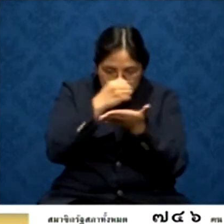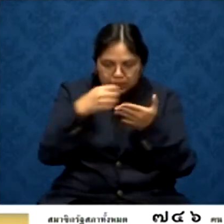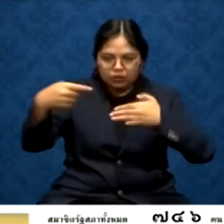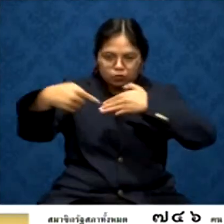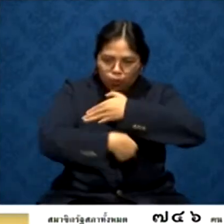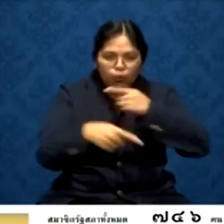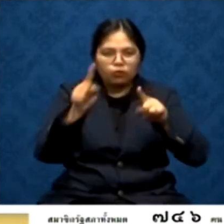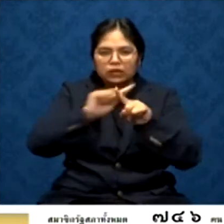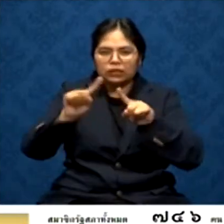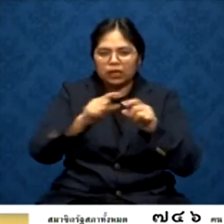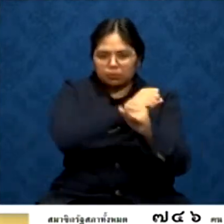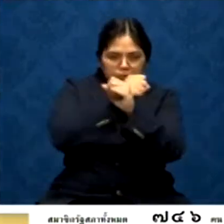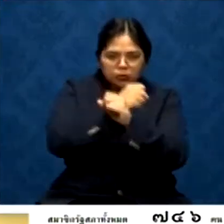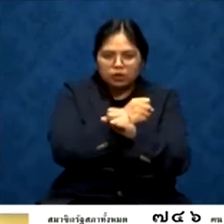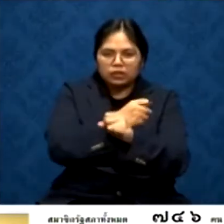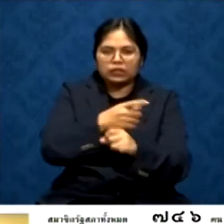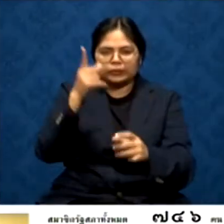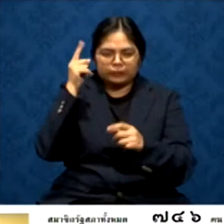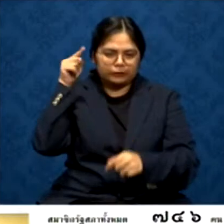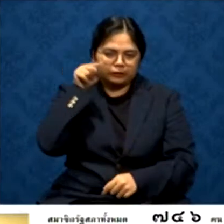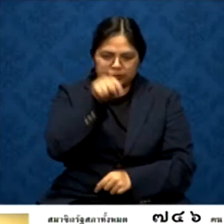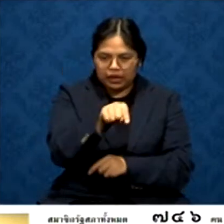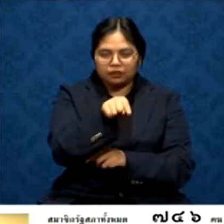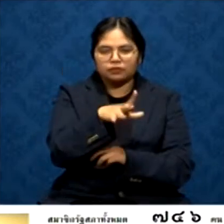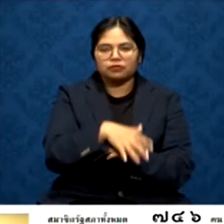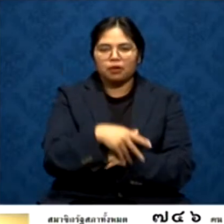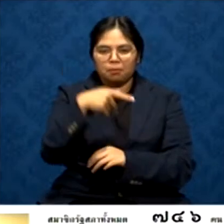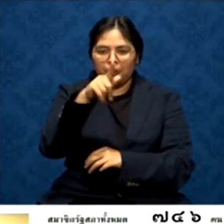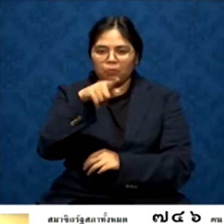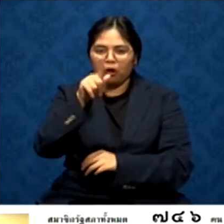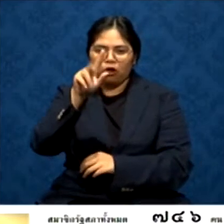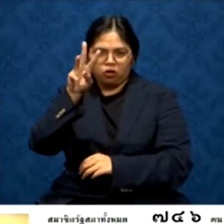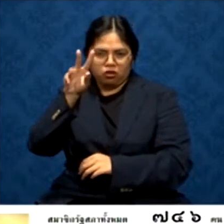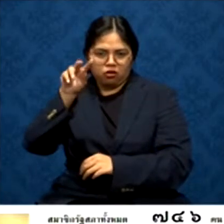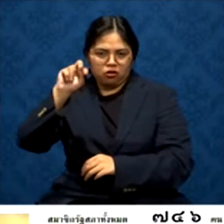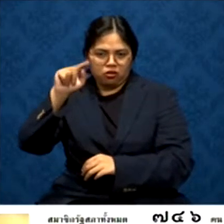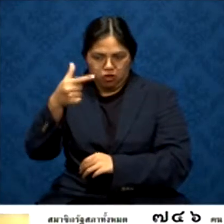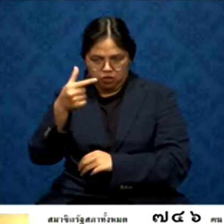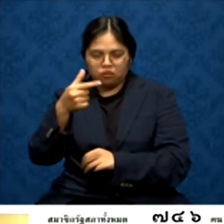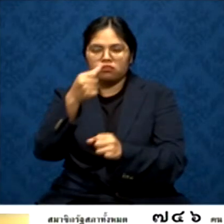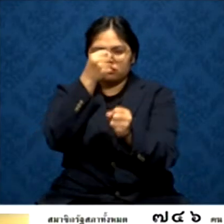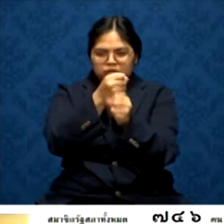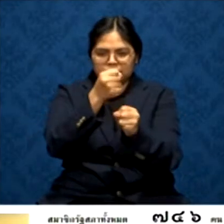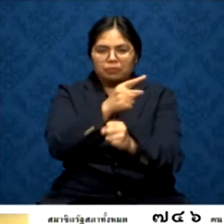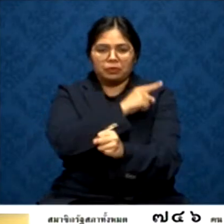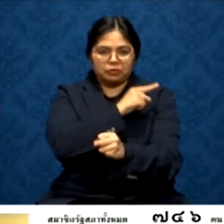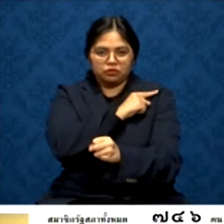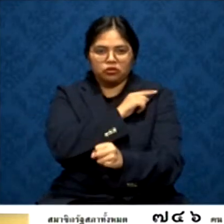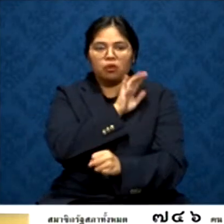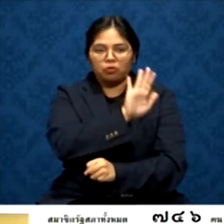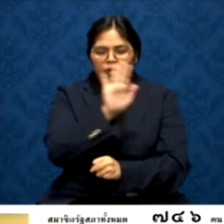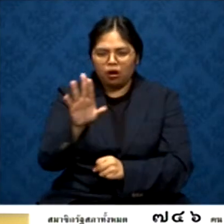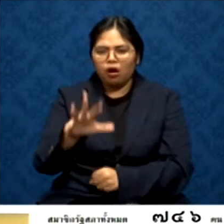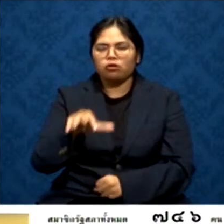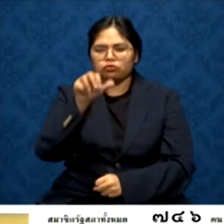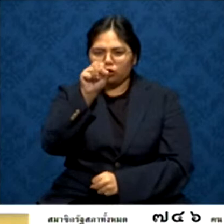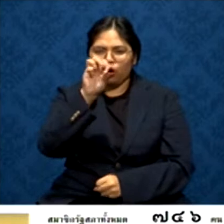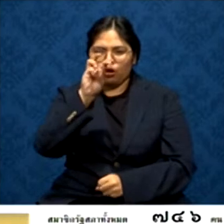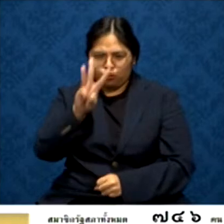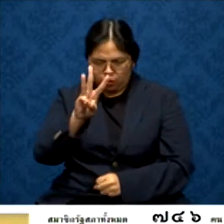ทำลำดับแรกคือการสั่งการให้ปปง.ทำหน้าที่ของตัวเองเพราะสว.ทรงเอค